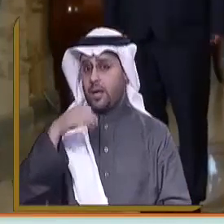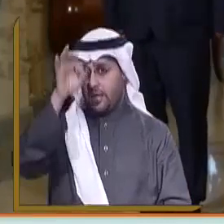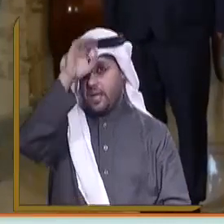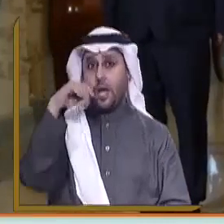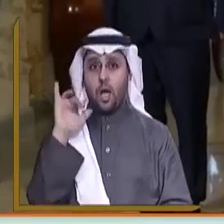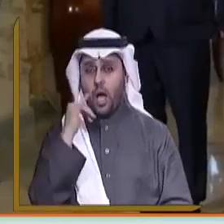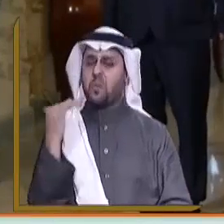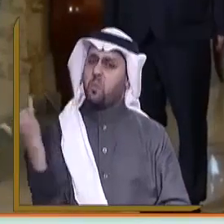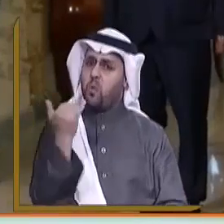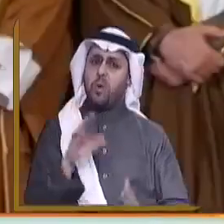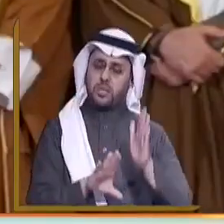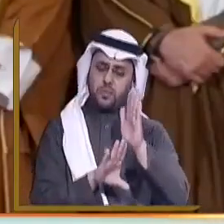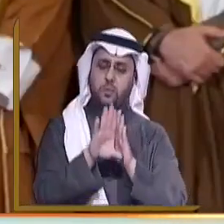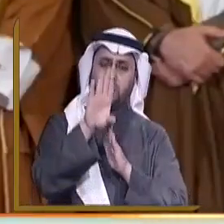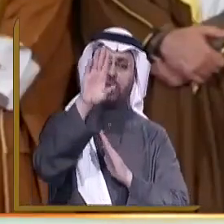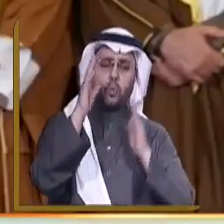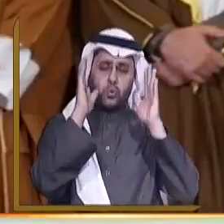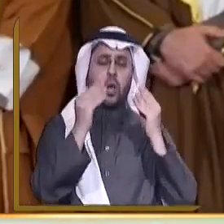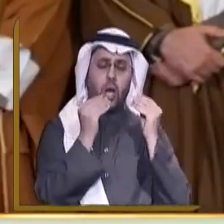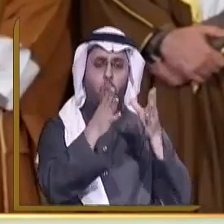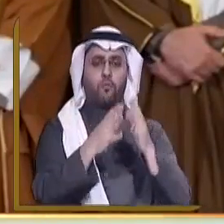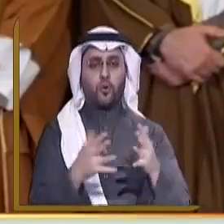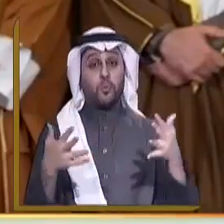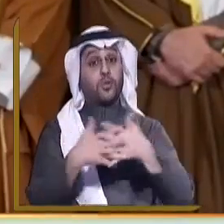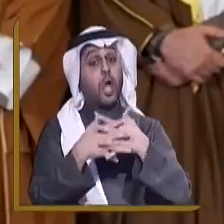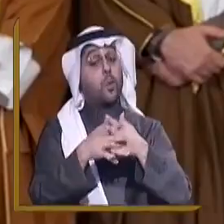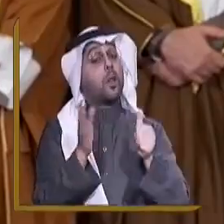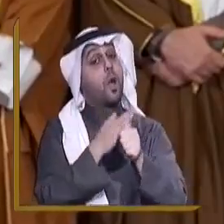اجتماعهم تطلعات قاده الدول العربيه